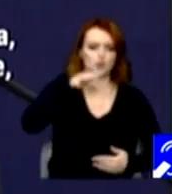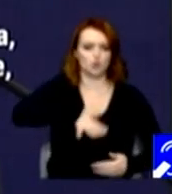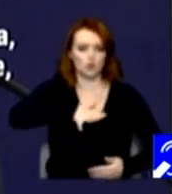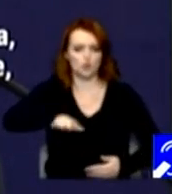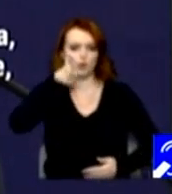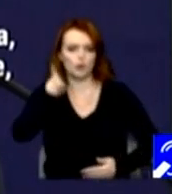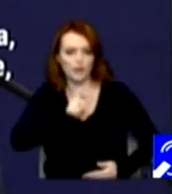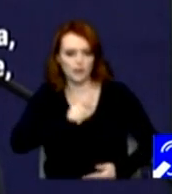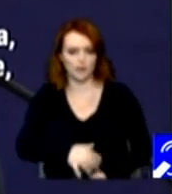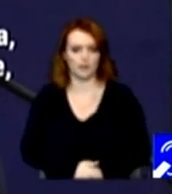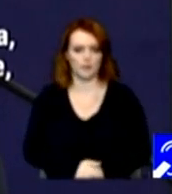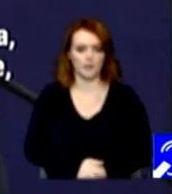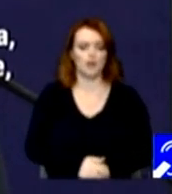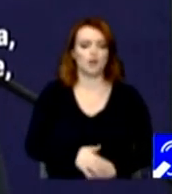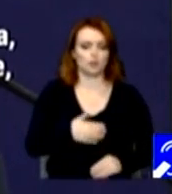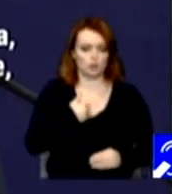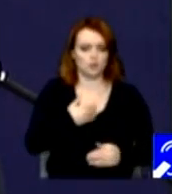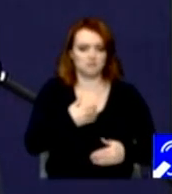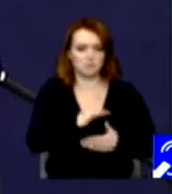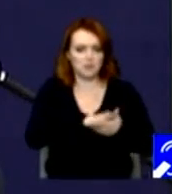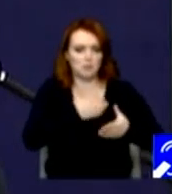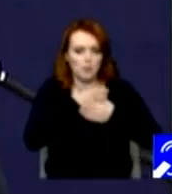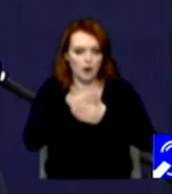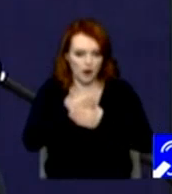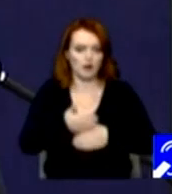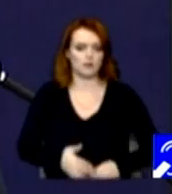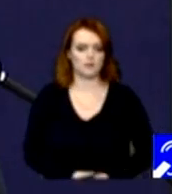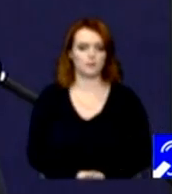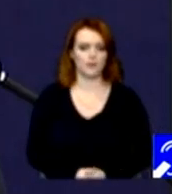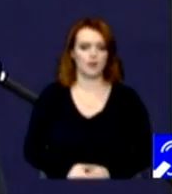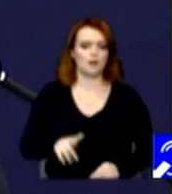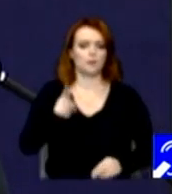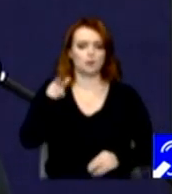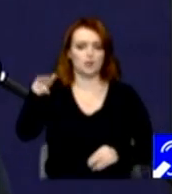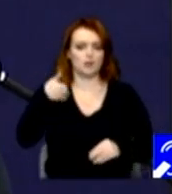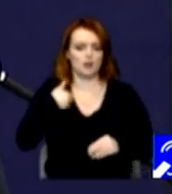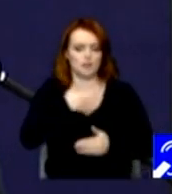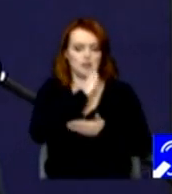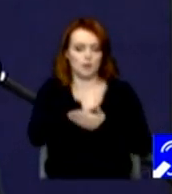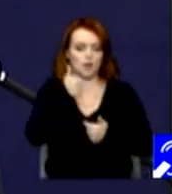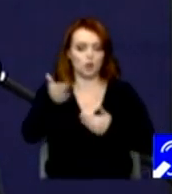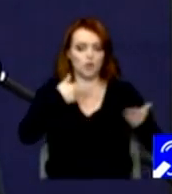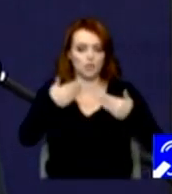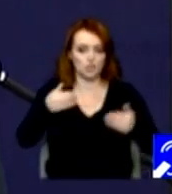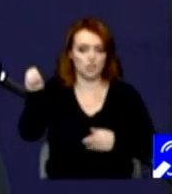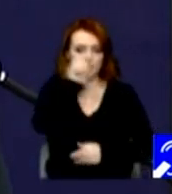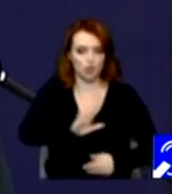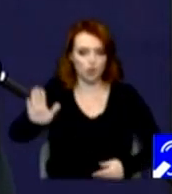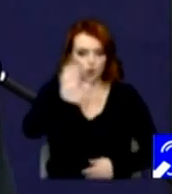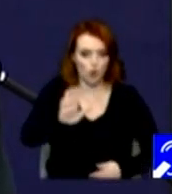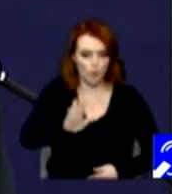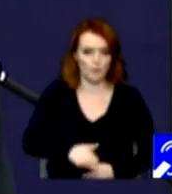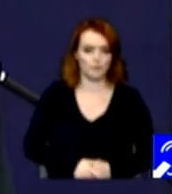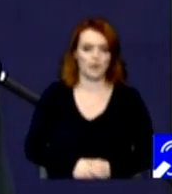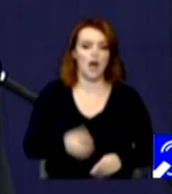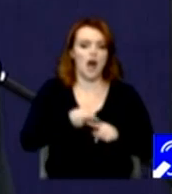partea de jos avem aici europene You Can you get a democrației din Nantes